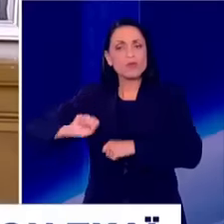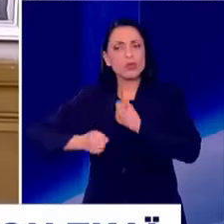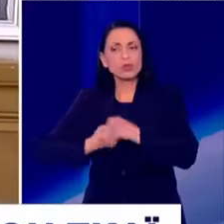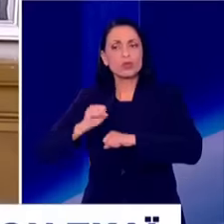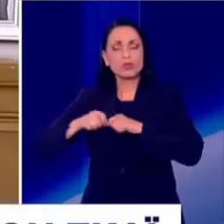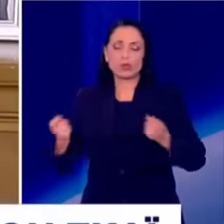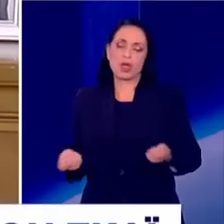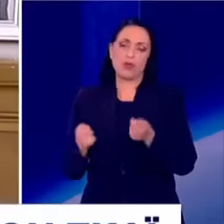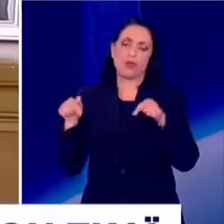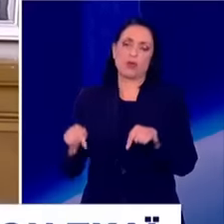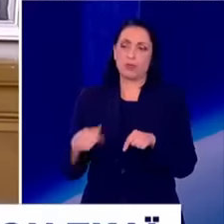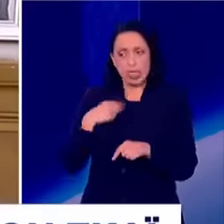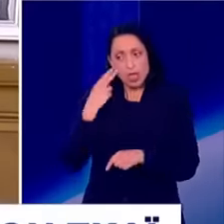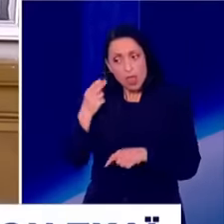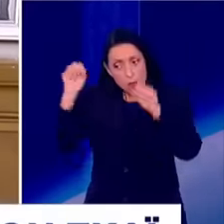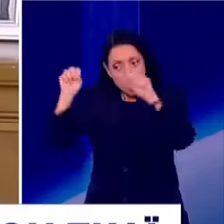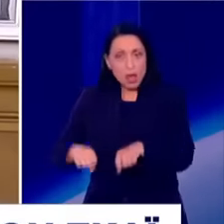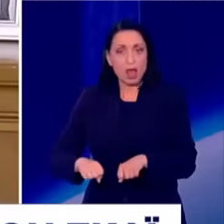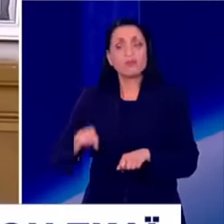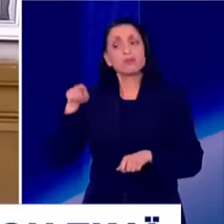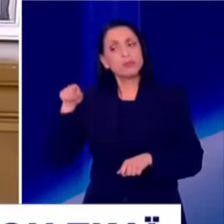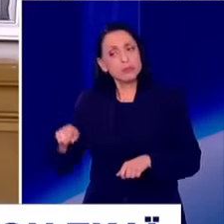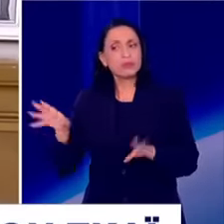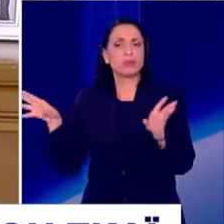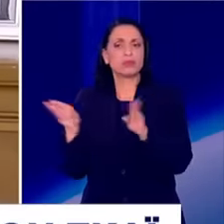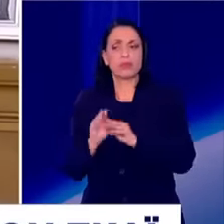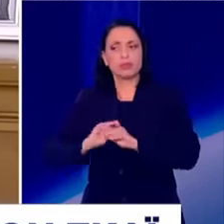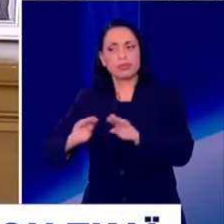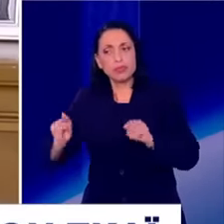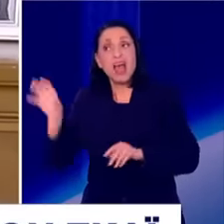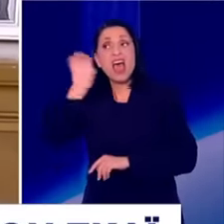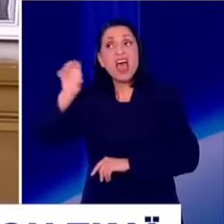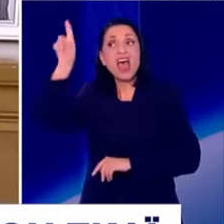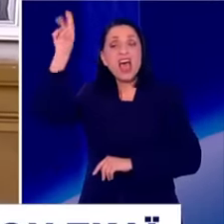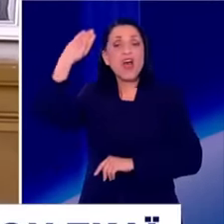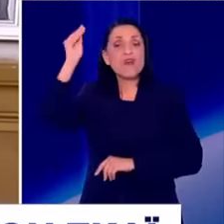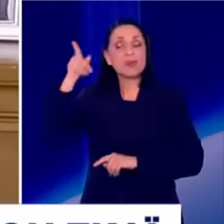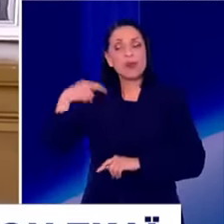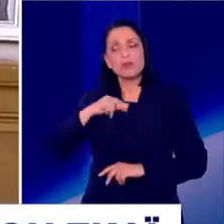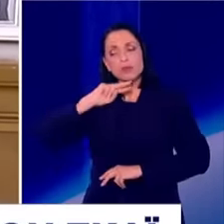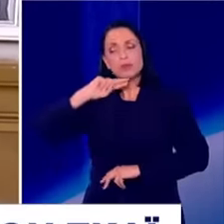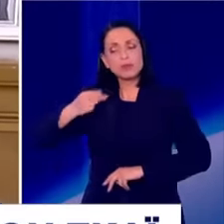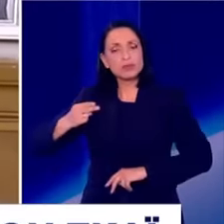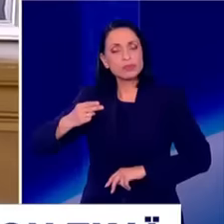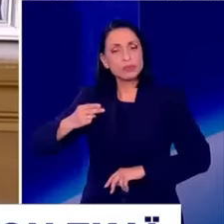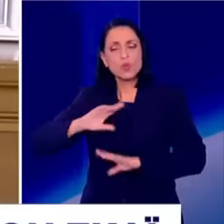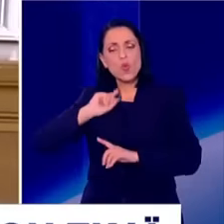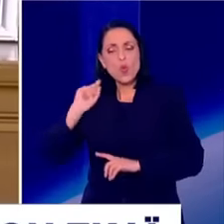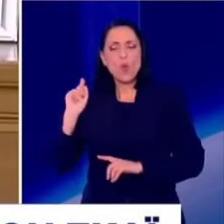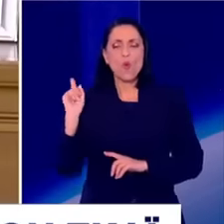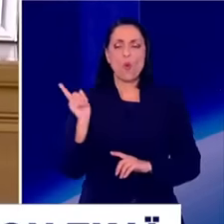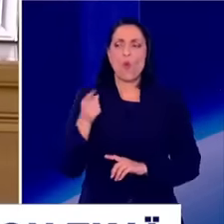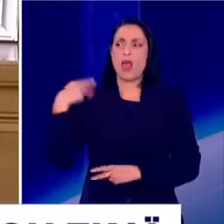οποία γίνεται. Και την είδαμε αυτή την αγαλειοποίηση και στο Ευρωπαϊκό Κοινοβούλιο. Και απαντήσαμε σημείο-σημείο σε όλες